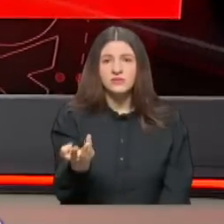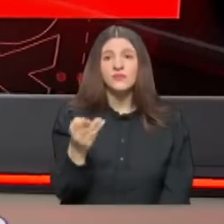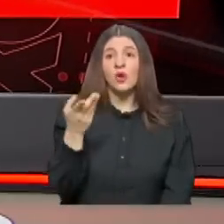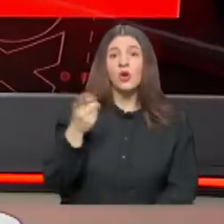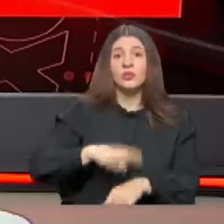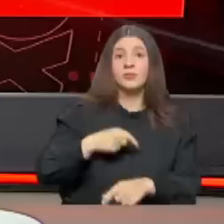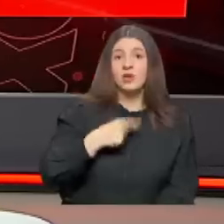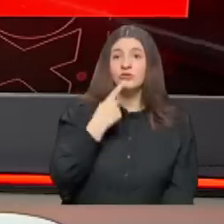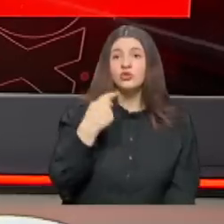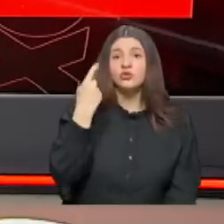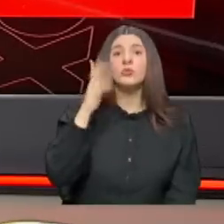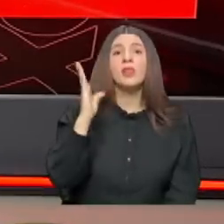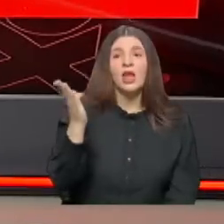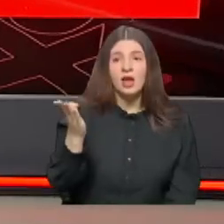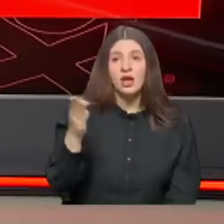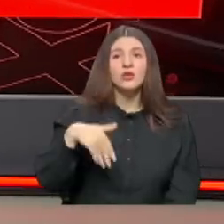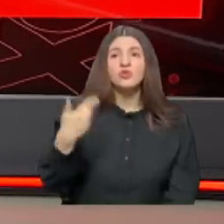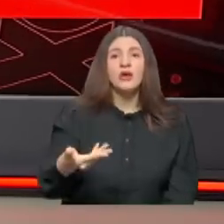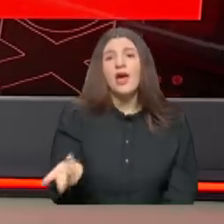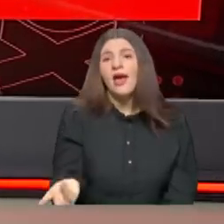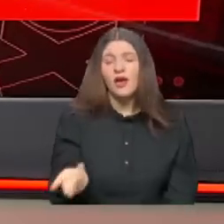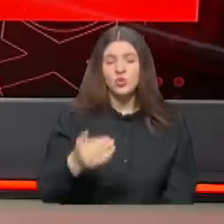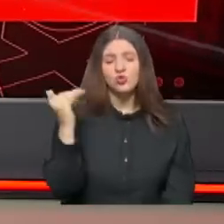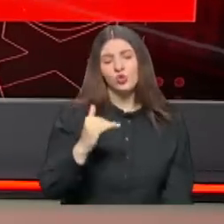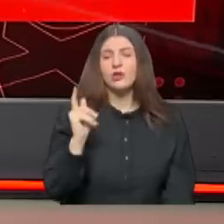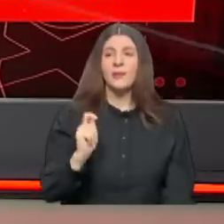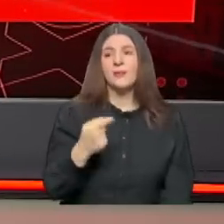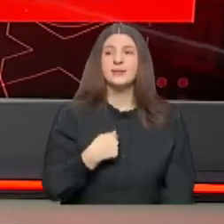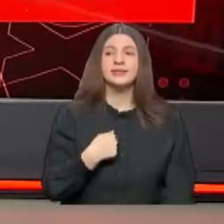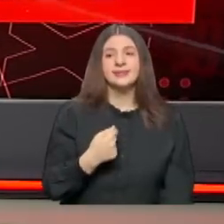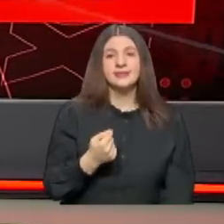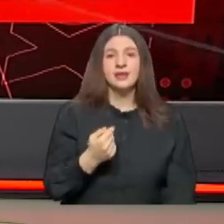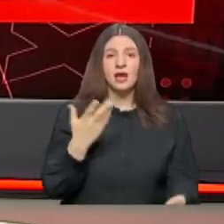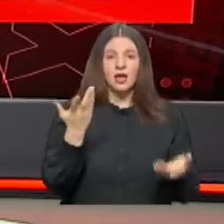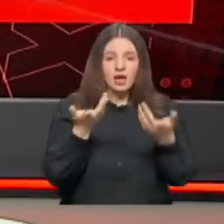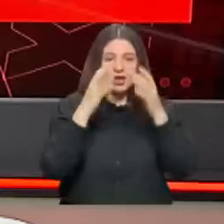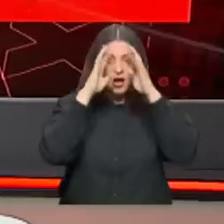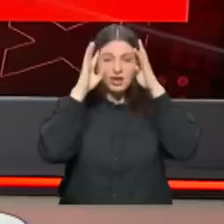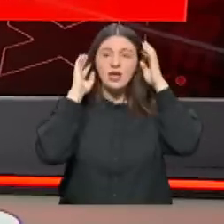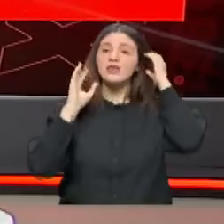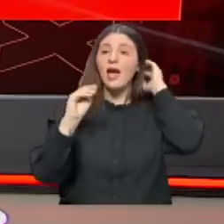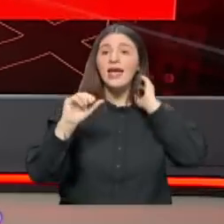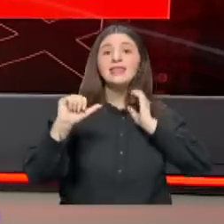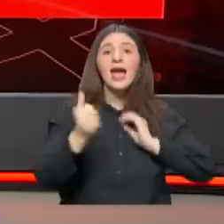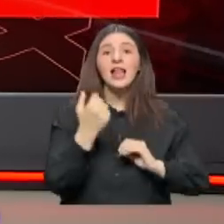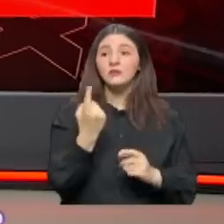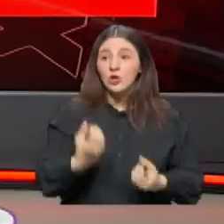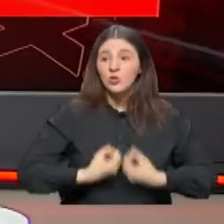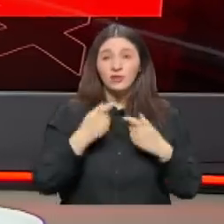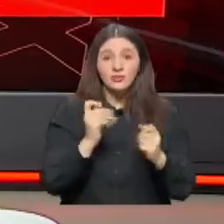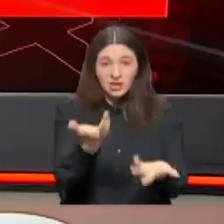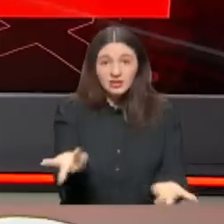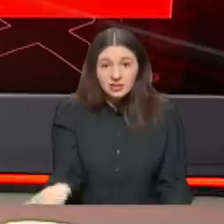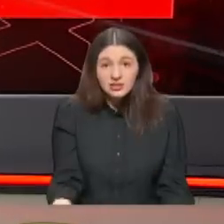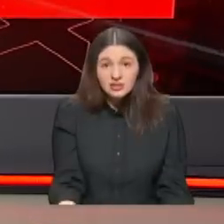O zamanlar söyledik, düşünmediler. Sonra hemen ucuzlatalım biz. Daha katma değerli, değerli bir şeyler